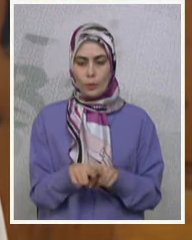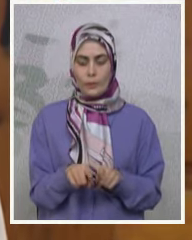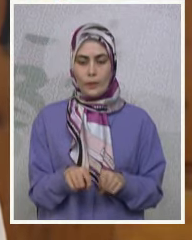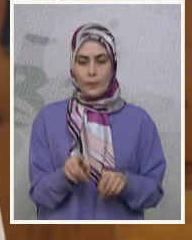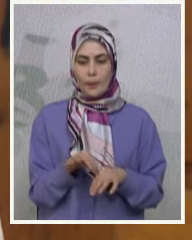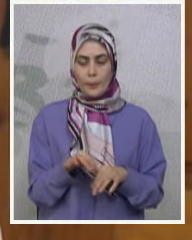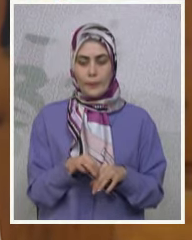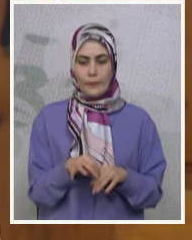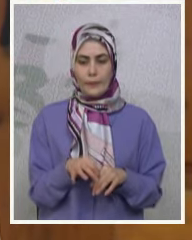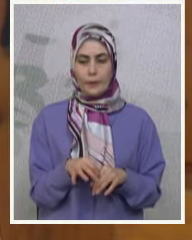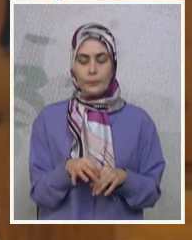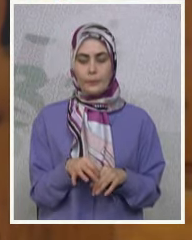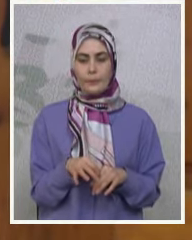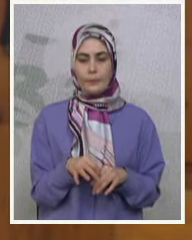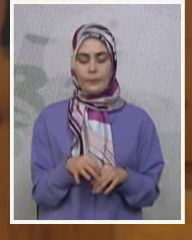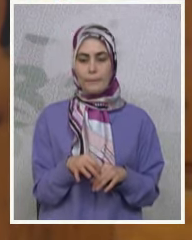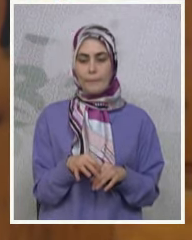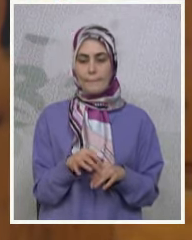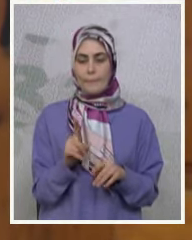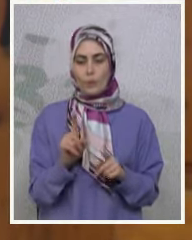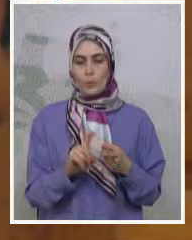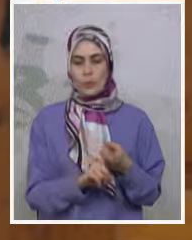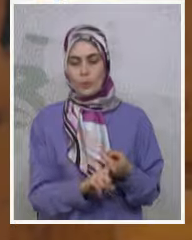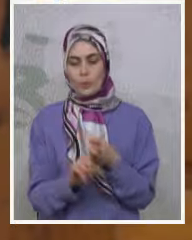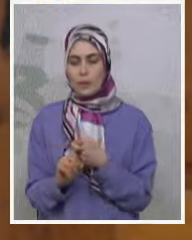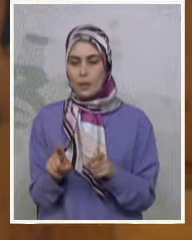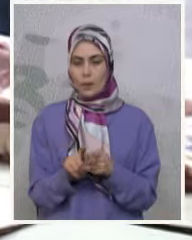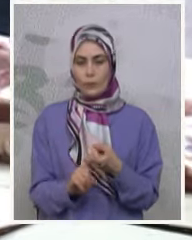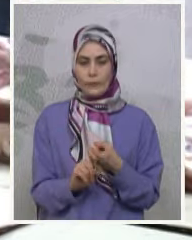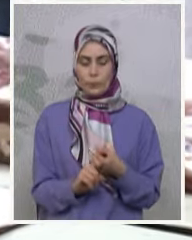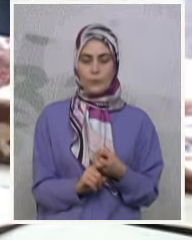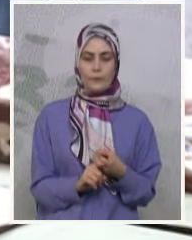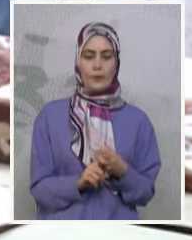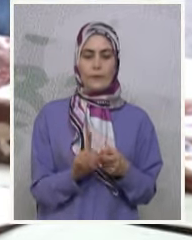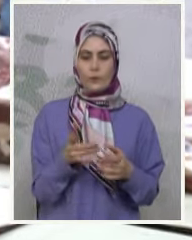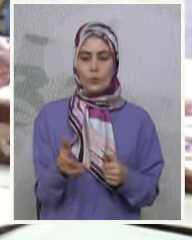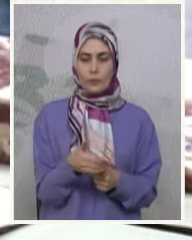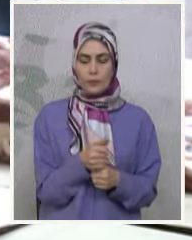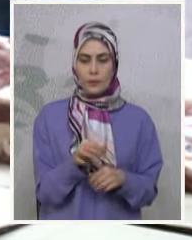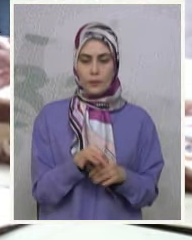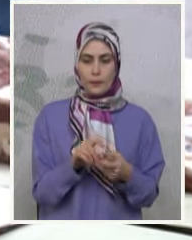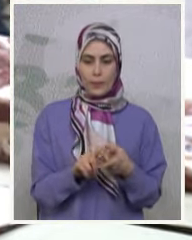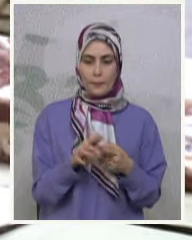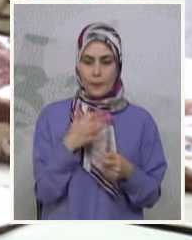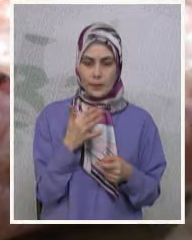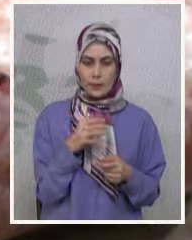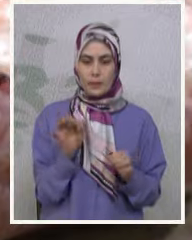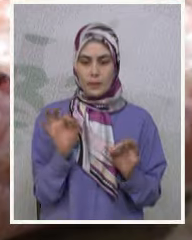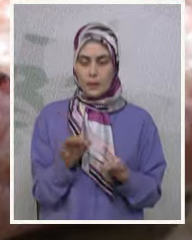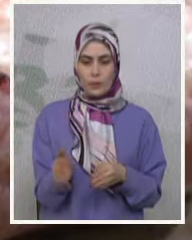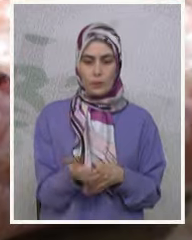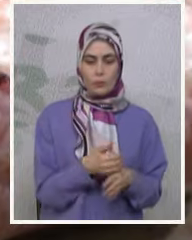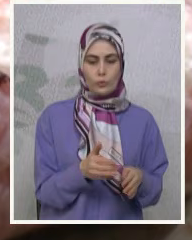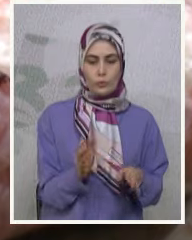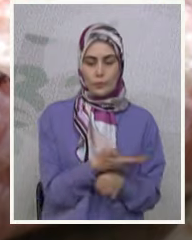допускать заболевания, значит, распространения этих заболеваний. При обнаружении зараженной мясной продукции ее тут же снимают с